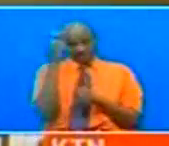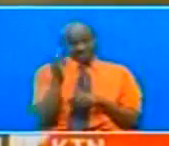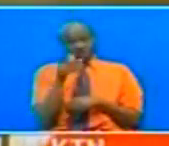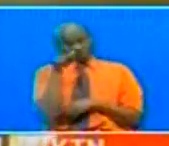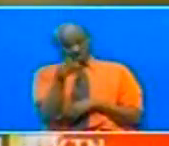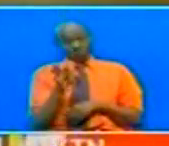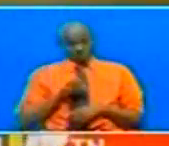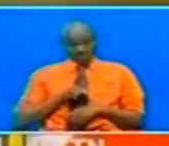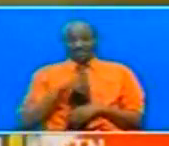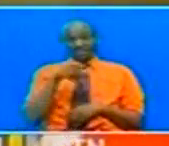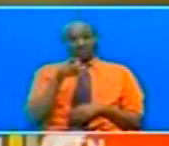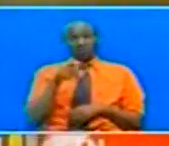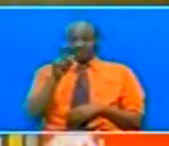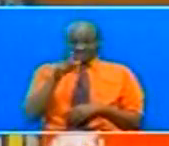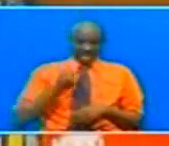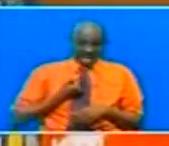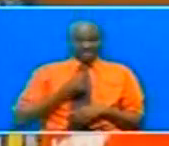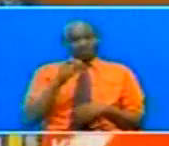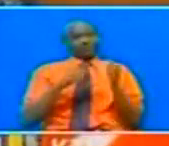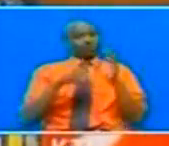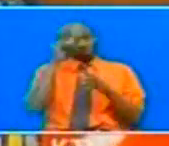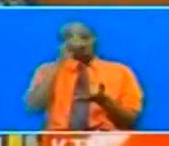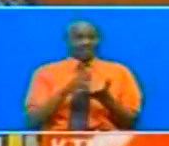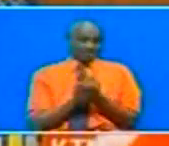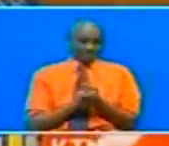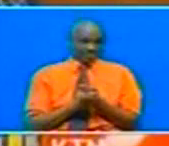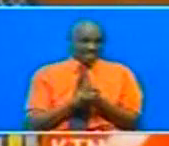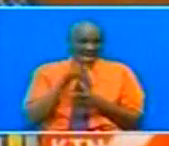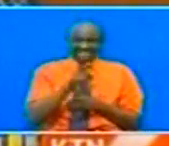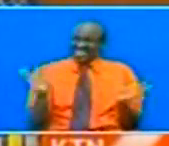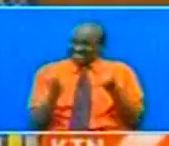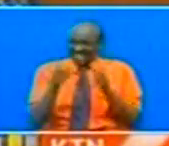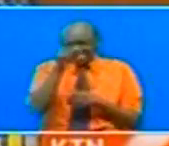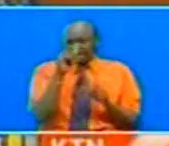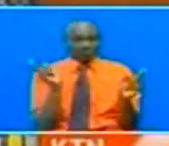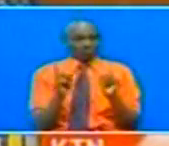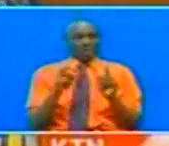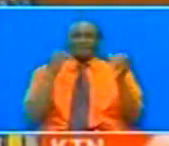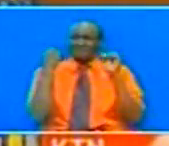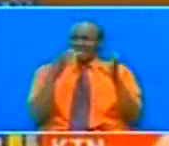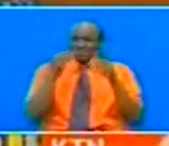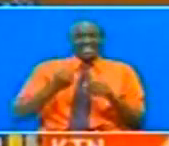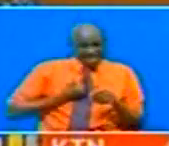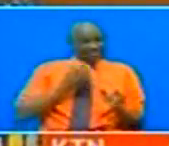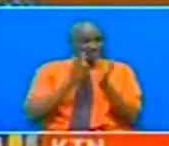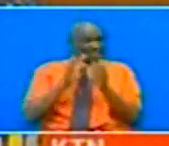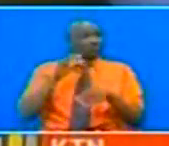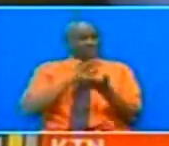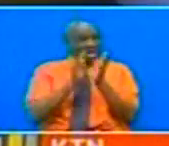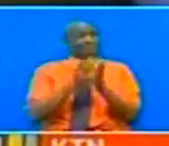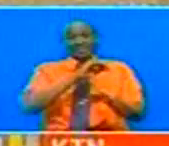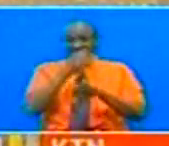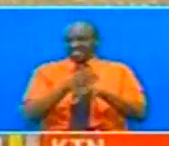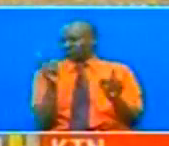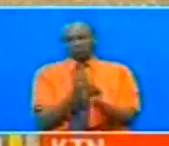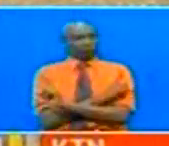100 huwa wanafunzi. We do not look at it as a way of encouraging students to get pregnant. I don't think many girls plan to get pregnant at